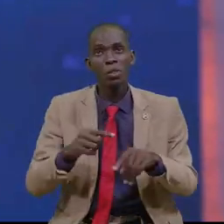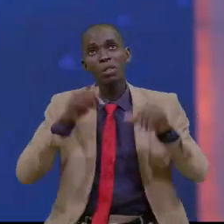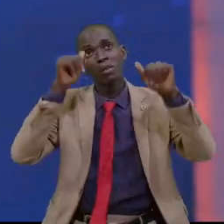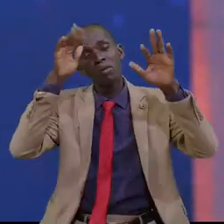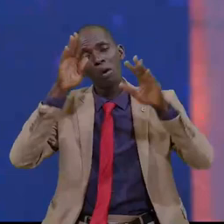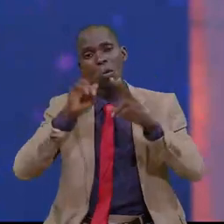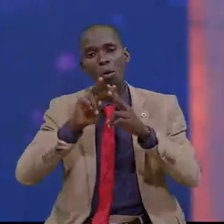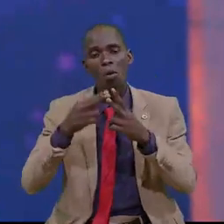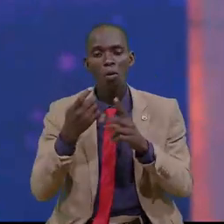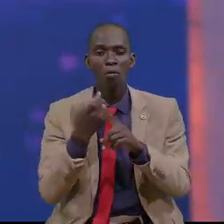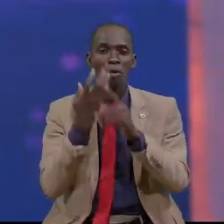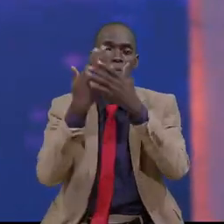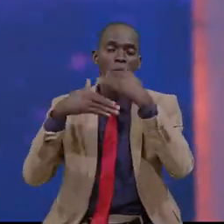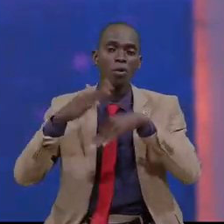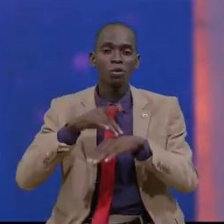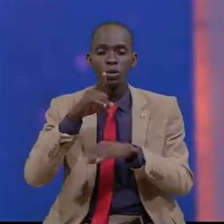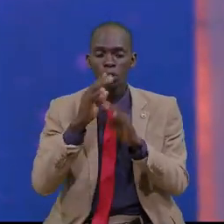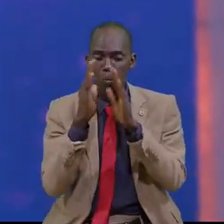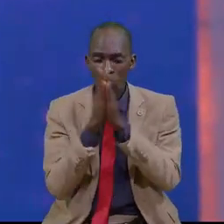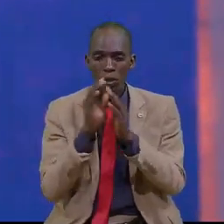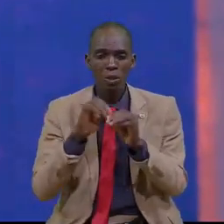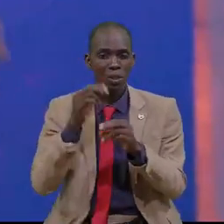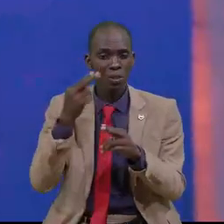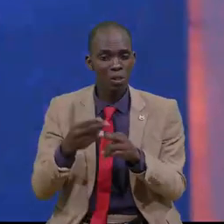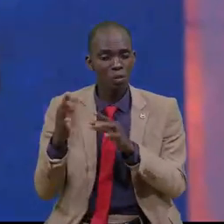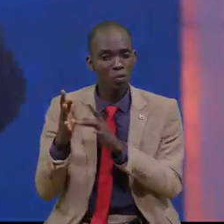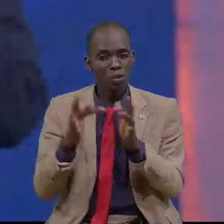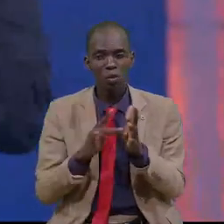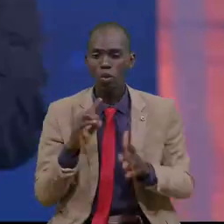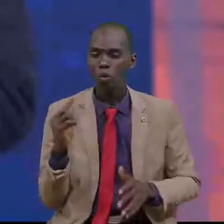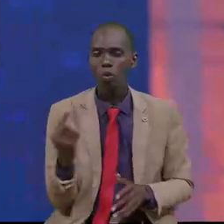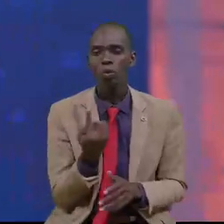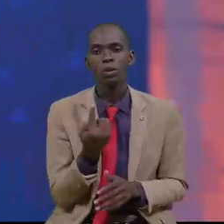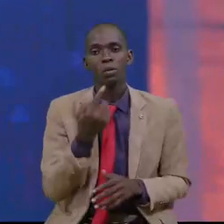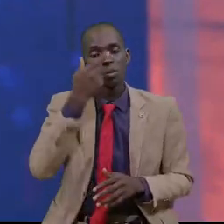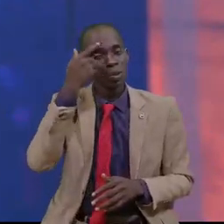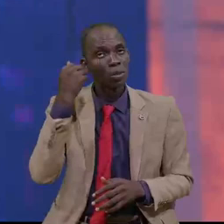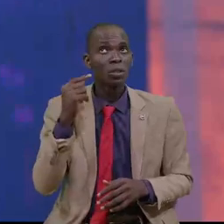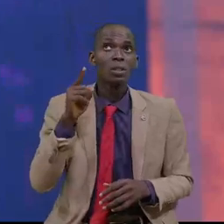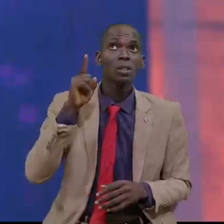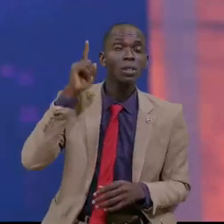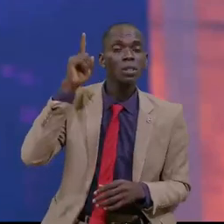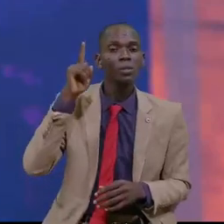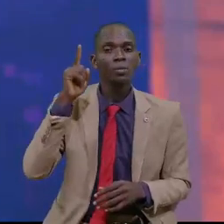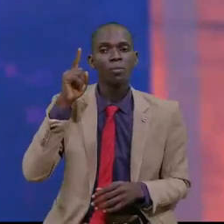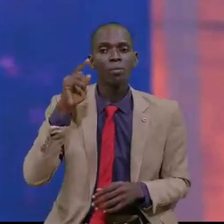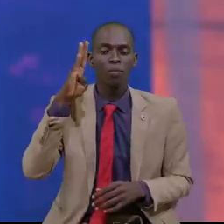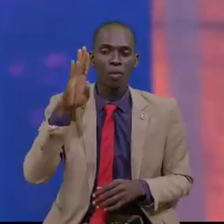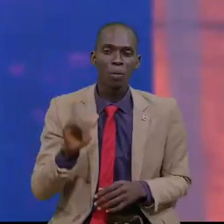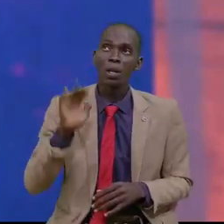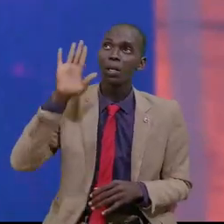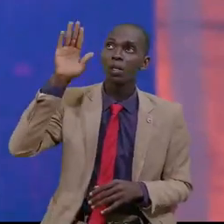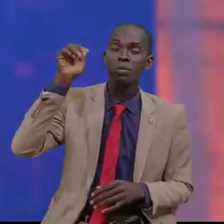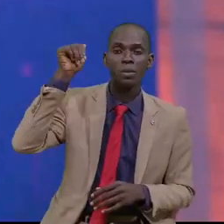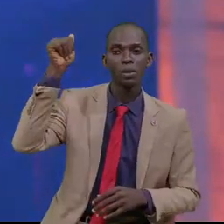du ciel, tu pries au nom de Jésus et Jésus seul. Parce que lui,